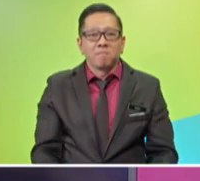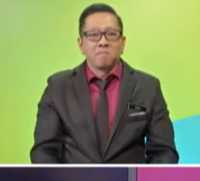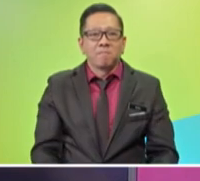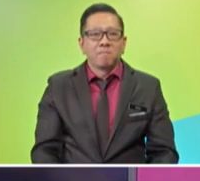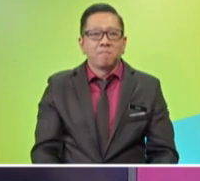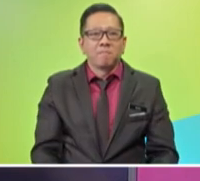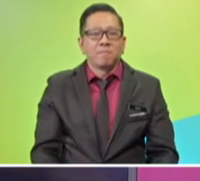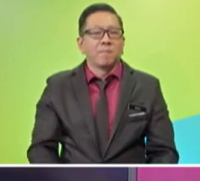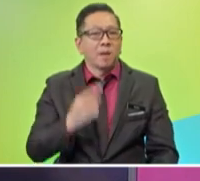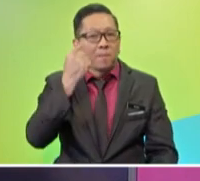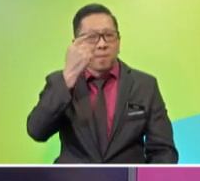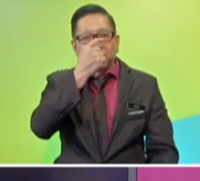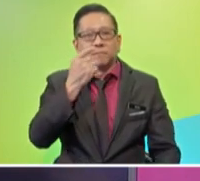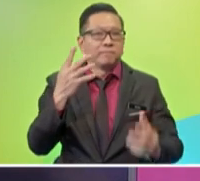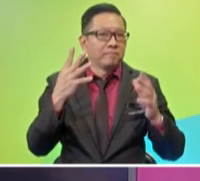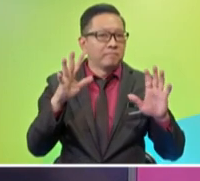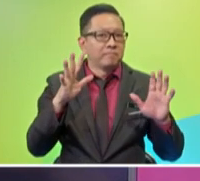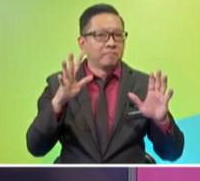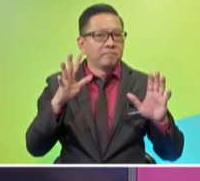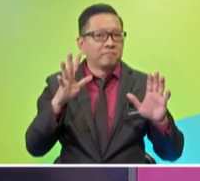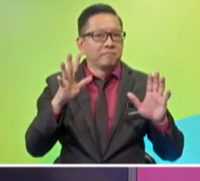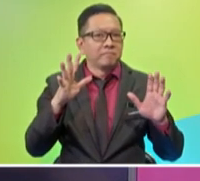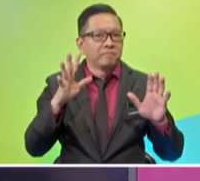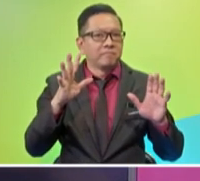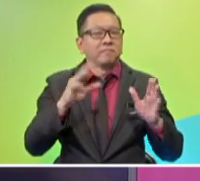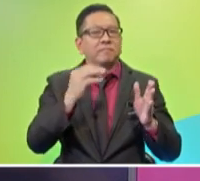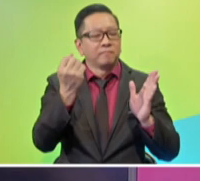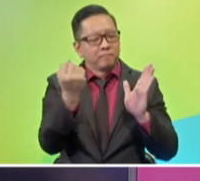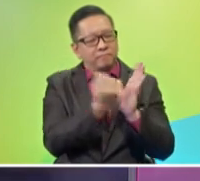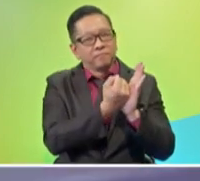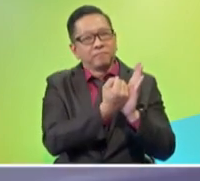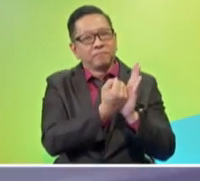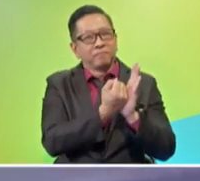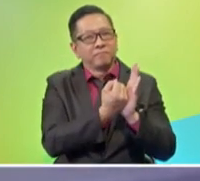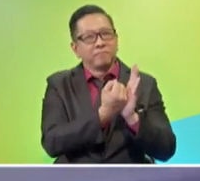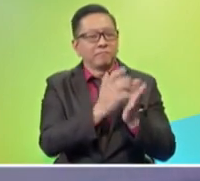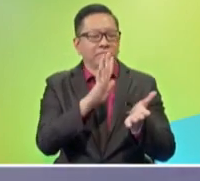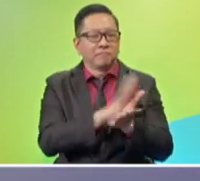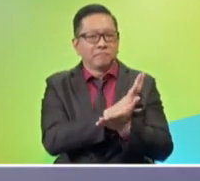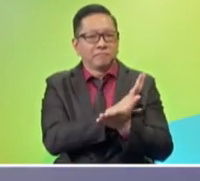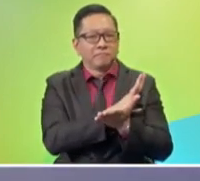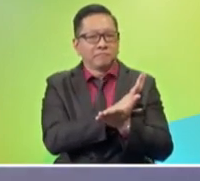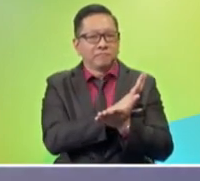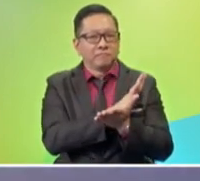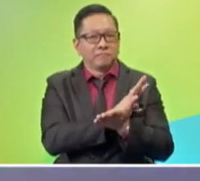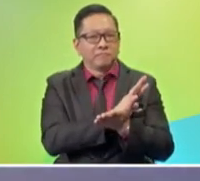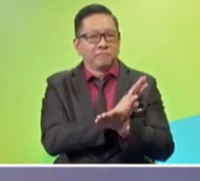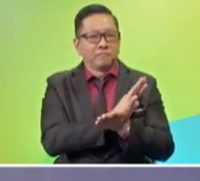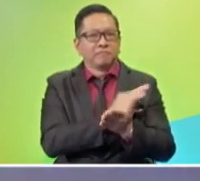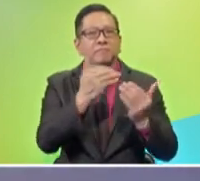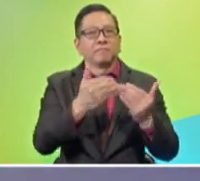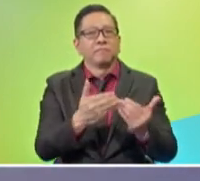warna bulat oren tu kita tamparkan di atas kertas yang berwarna merah tadi.